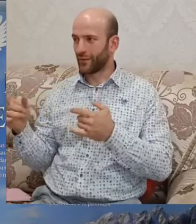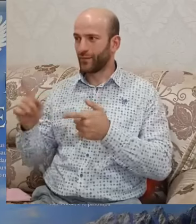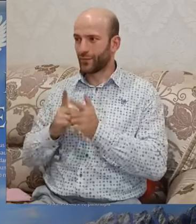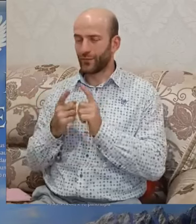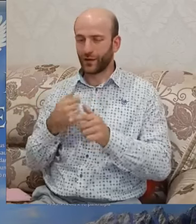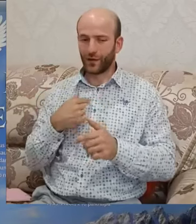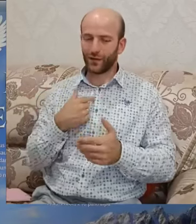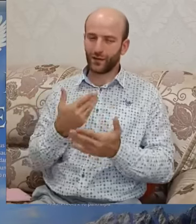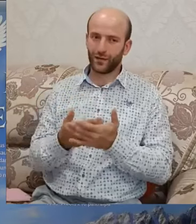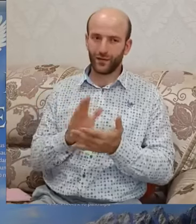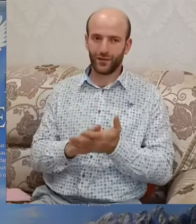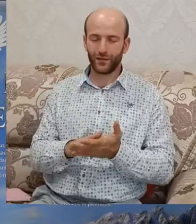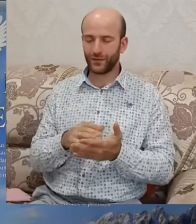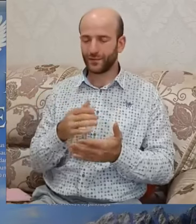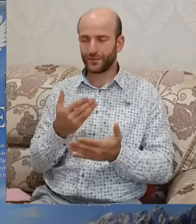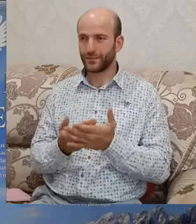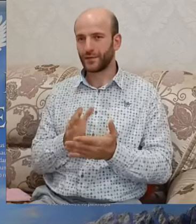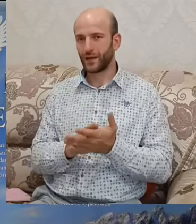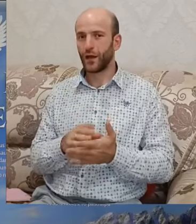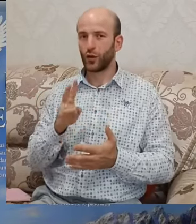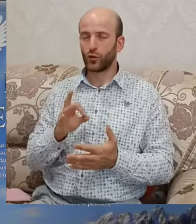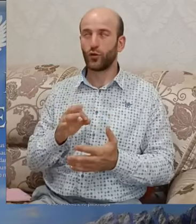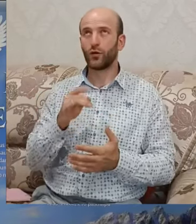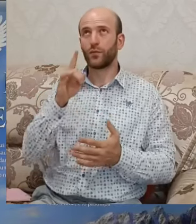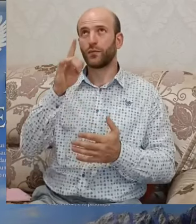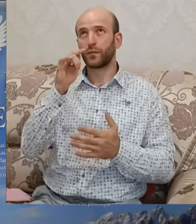man padės. Но Господь мне поможет.